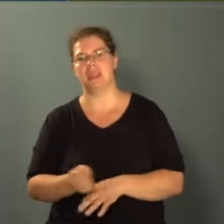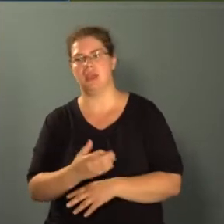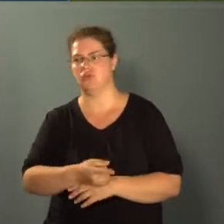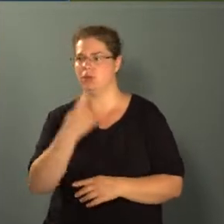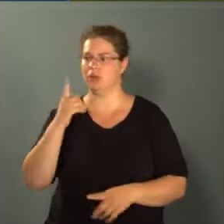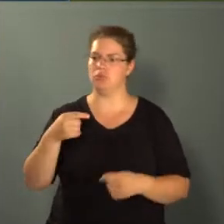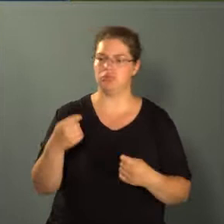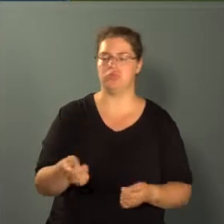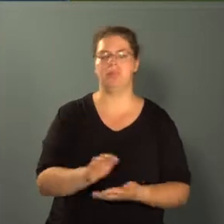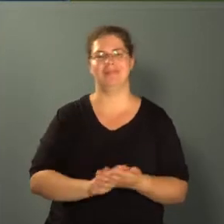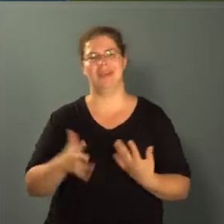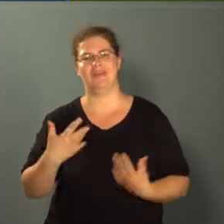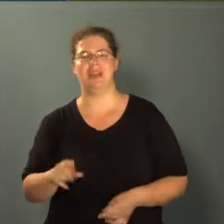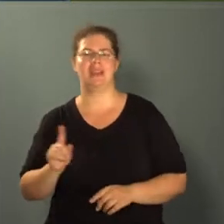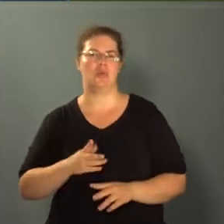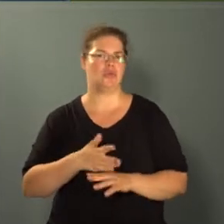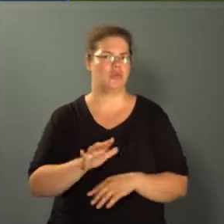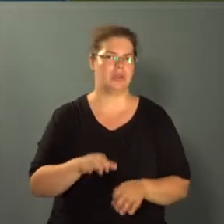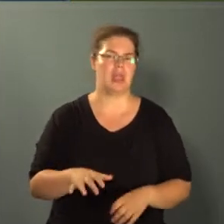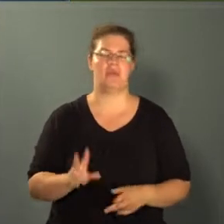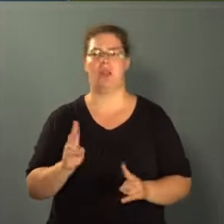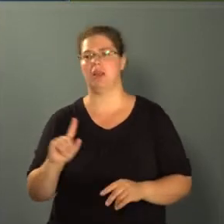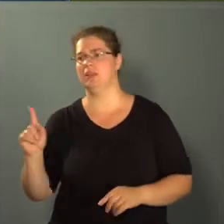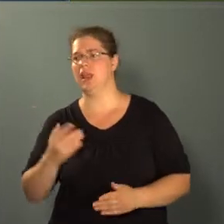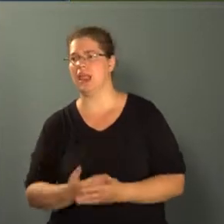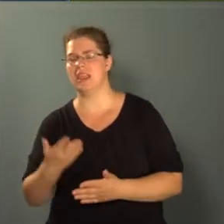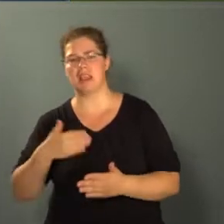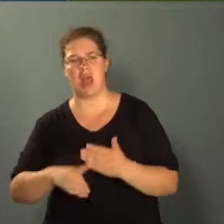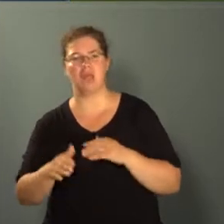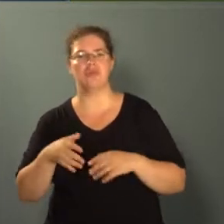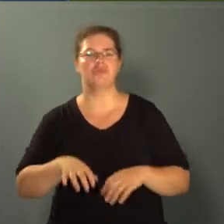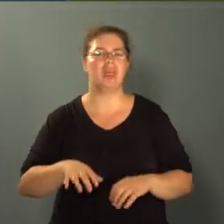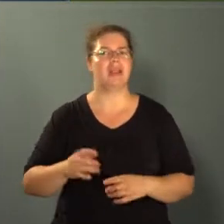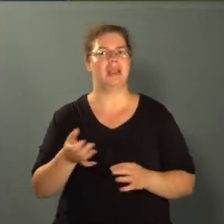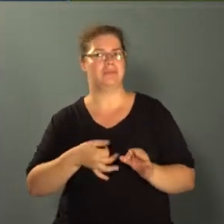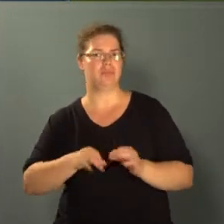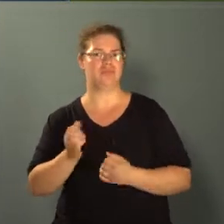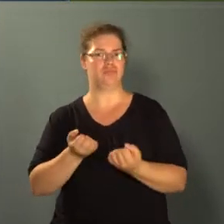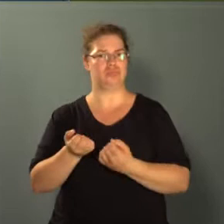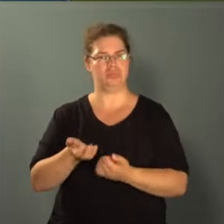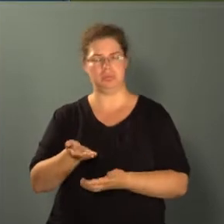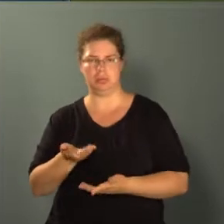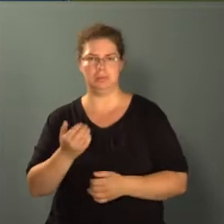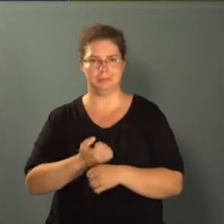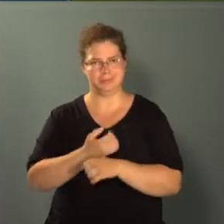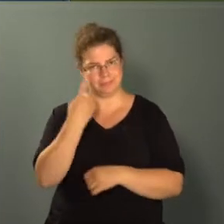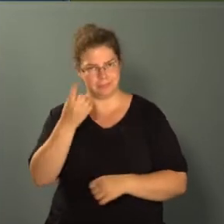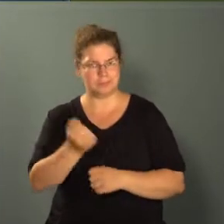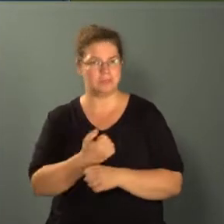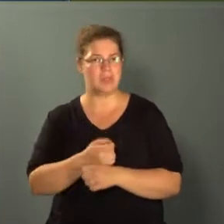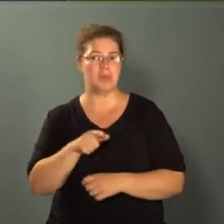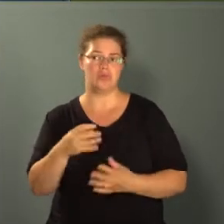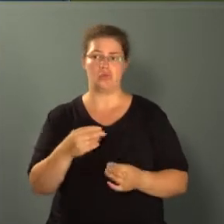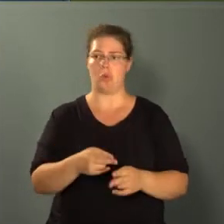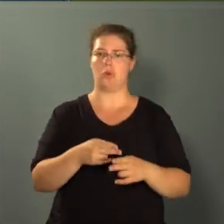nyújtani, esetleg milyen fáradt, hogy nehogy túlterheljük, valaki ne legyen alulterhelve, tehát a kompenzációs munkát is meg tudjuk csinálni, úgyhogy ebben nagyon